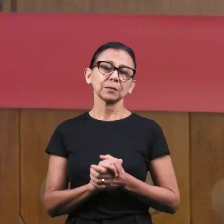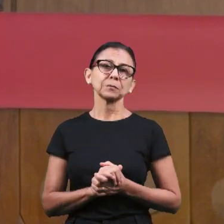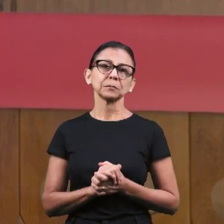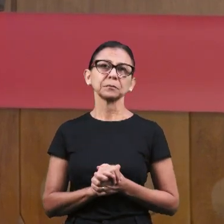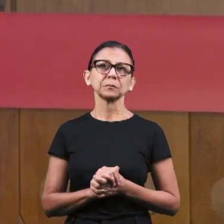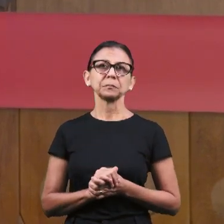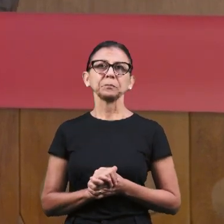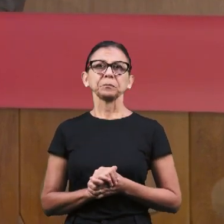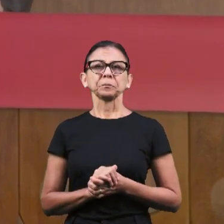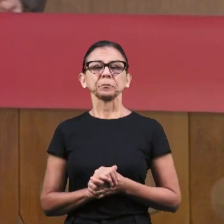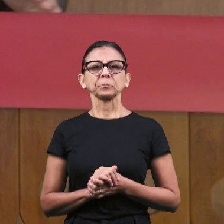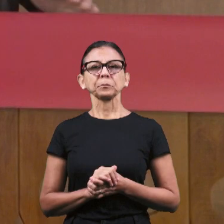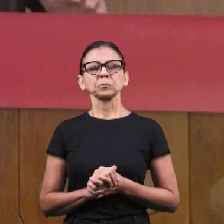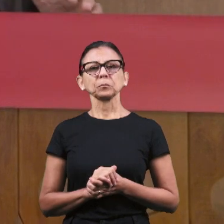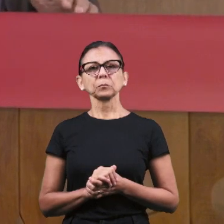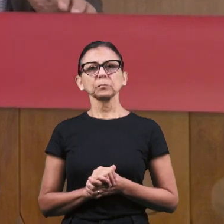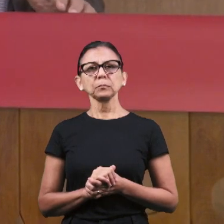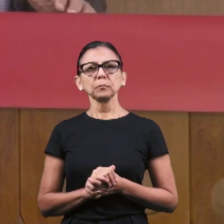dus à ce que